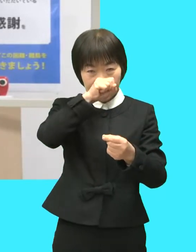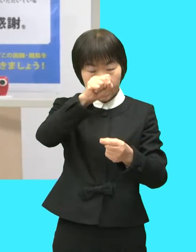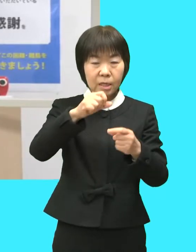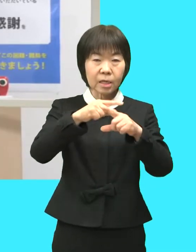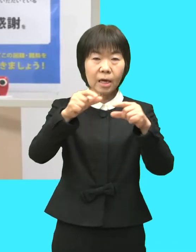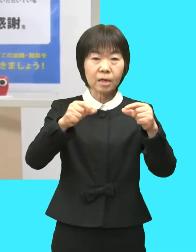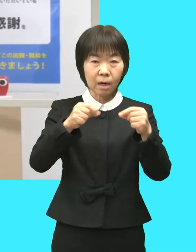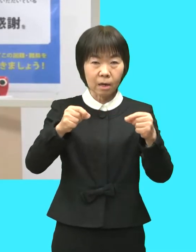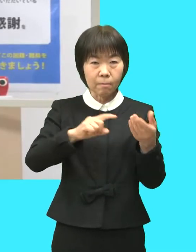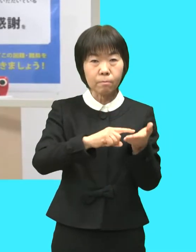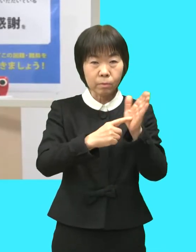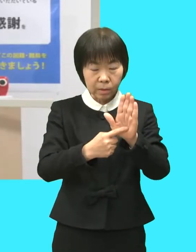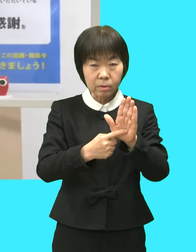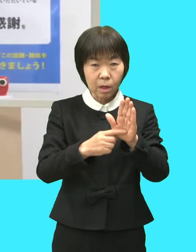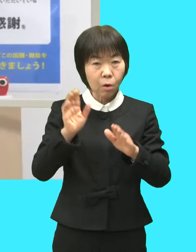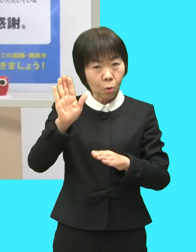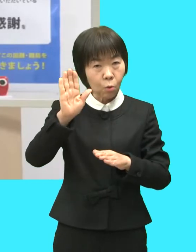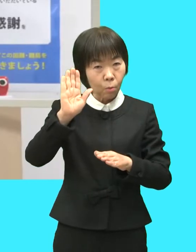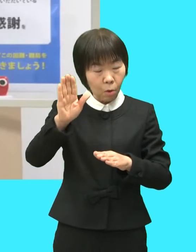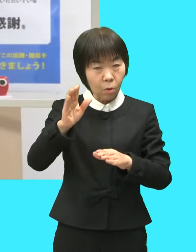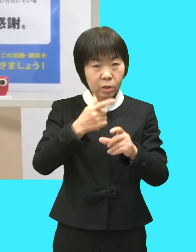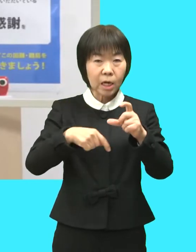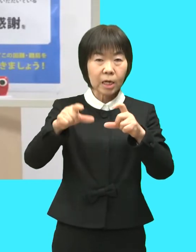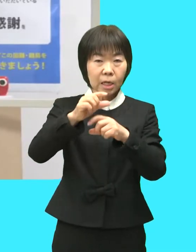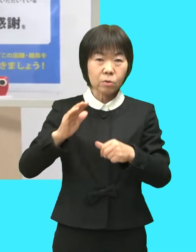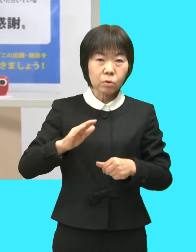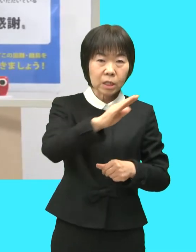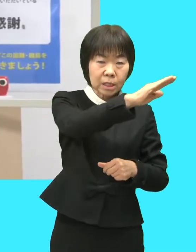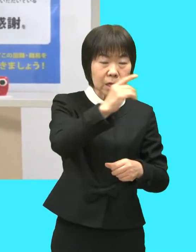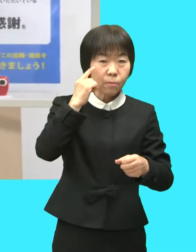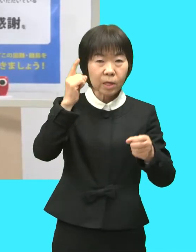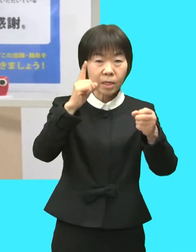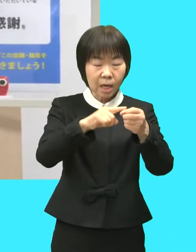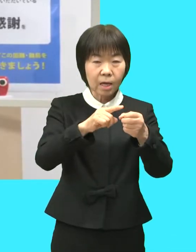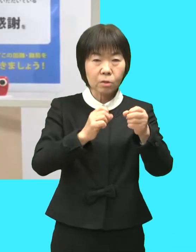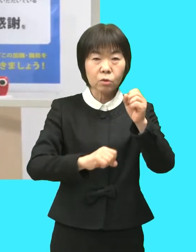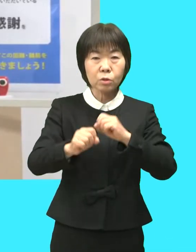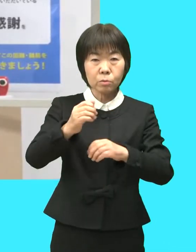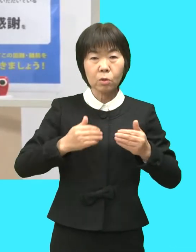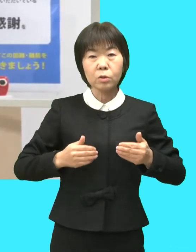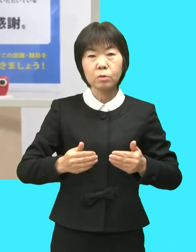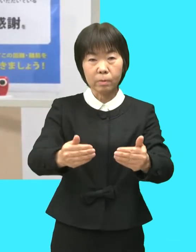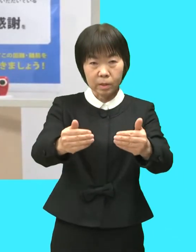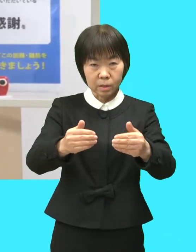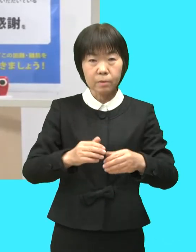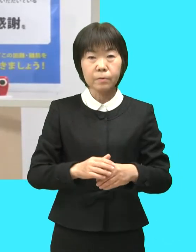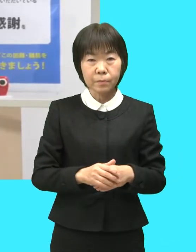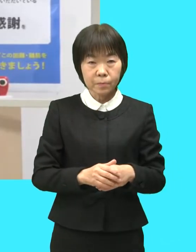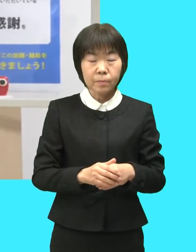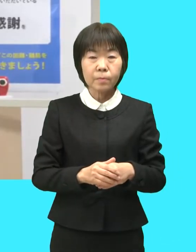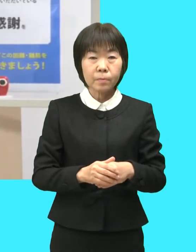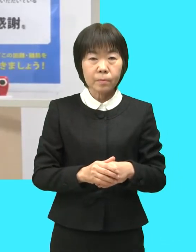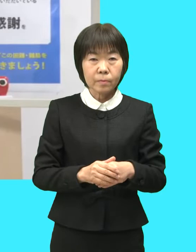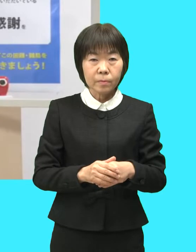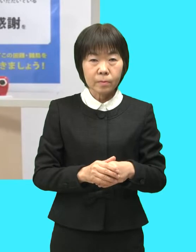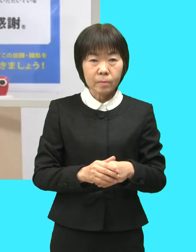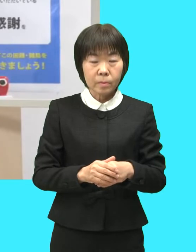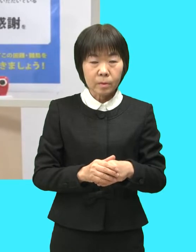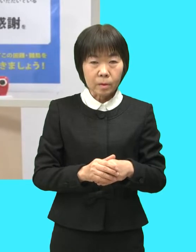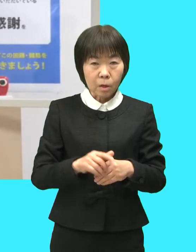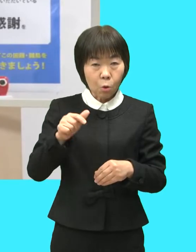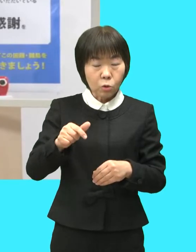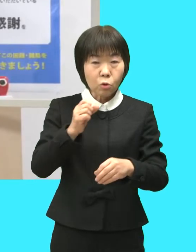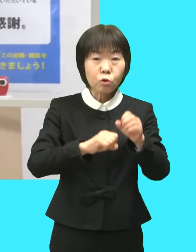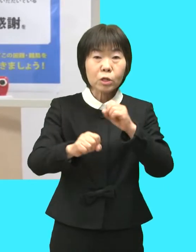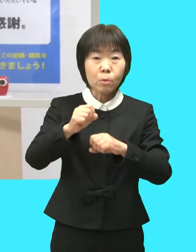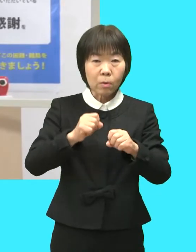ており、今後もさらなる躍進に向けて取り組みを進めてまいります。ギャップの取り